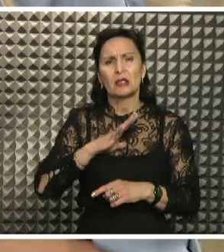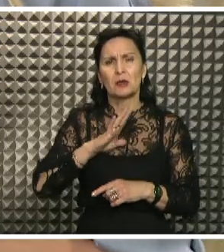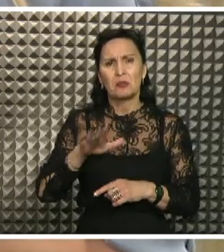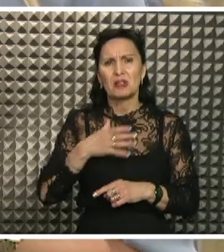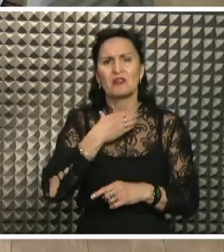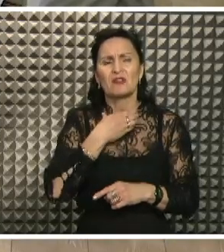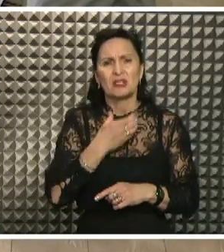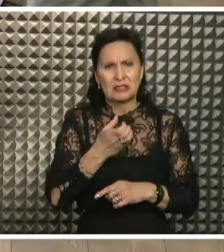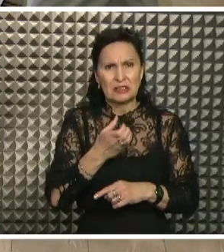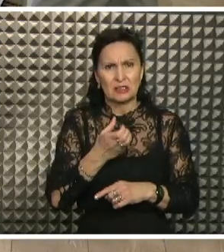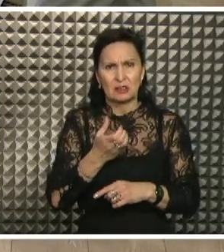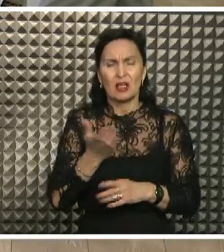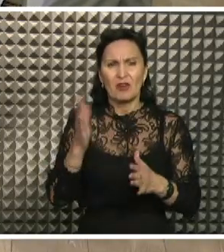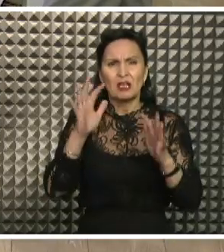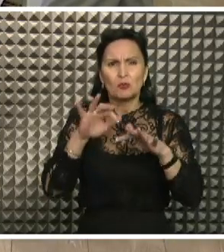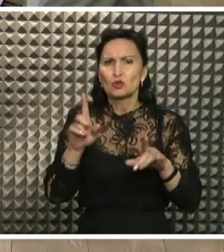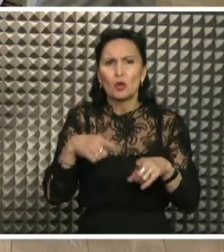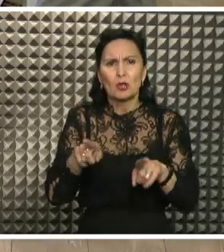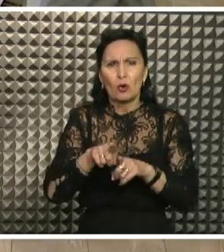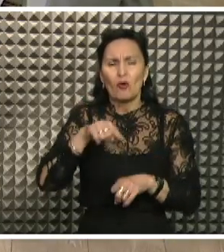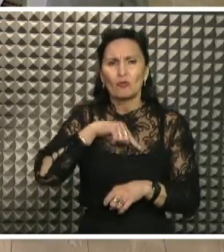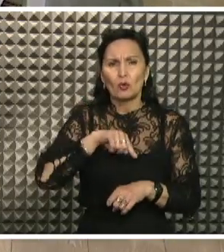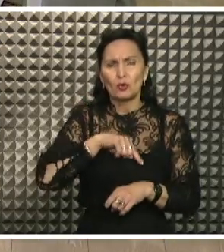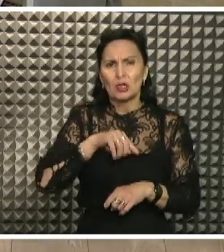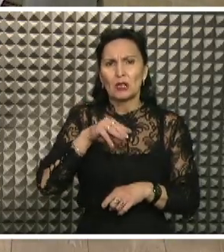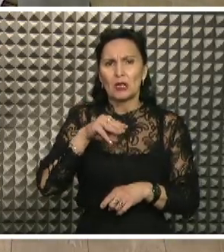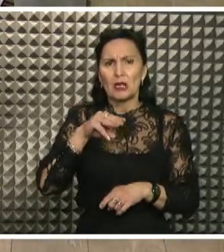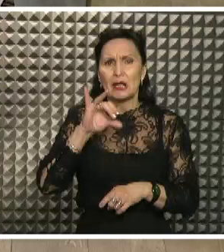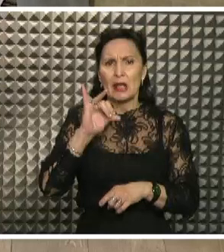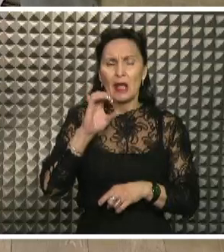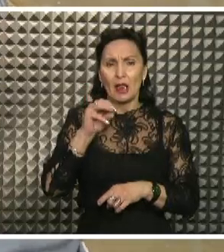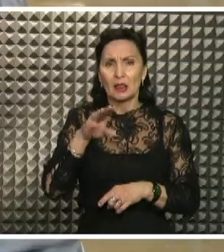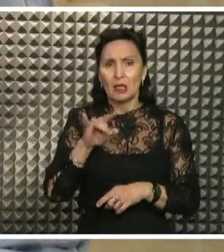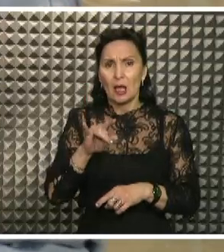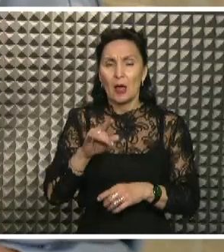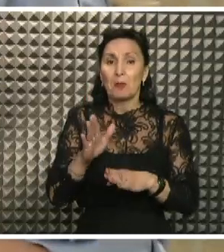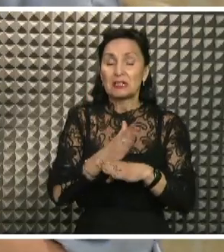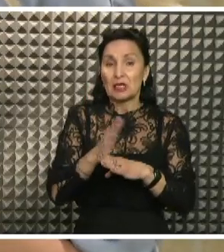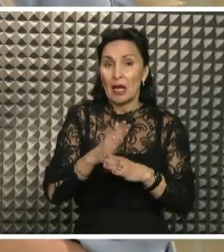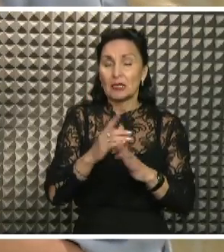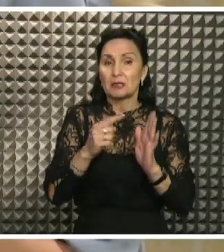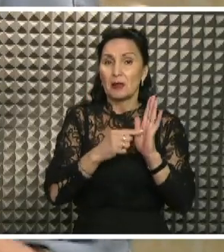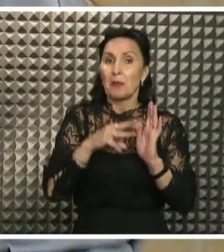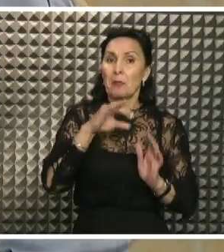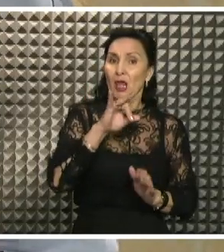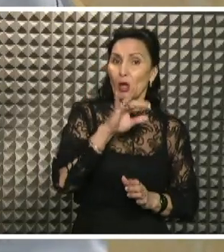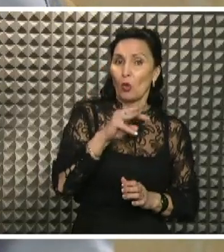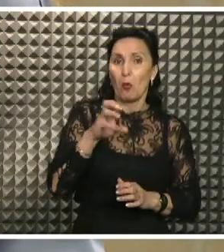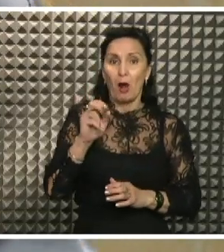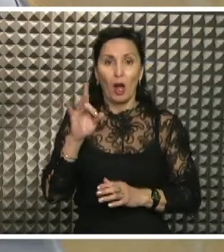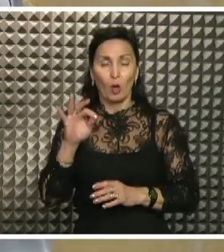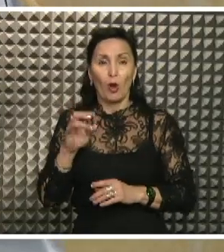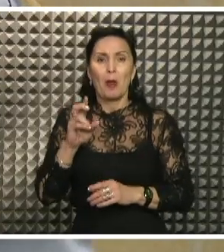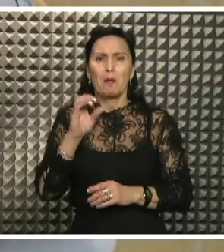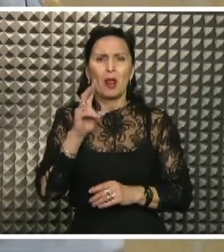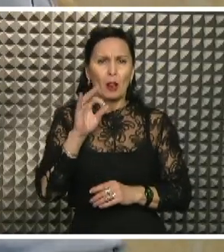по нутриентам. Во-первых, давайте разберемся, что такое нутриенты. Да, они у нас подразделяются на микро и макро. Макронутриенты – это белки,